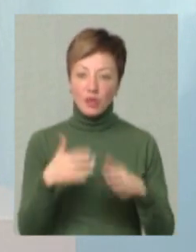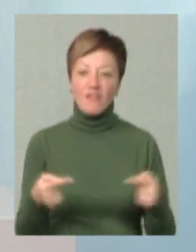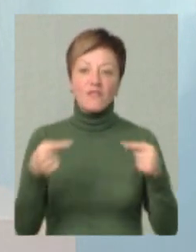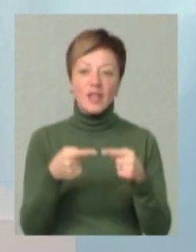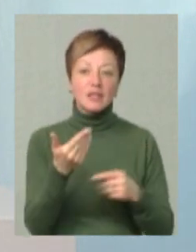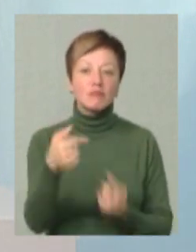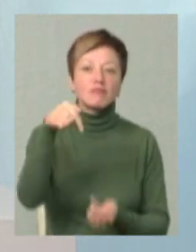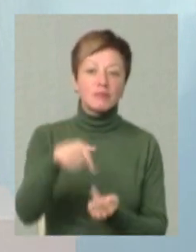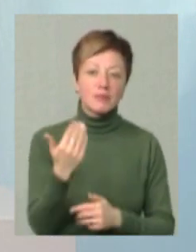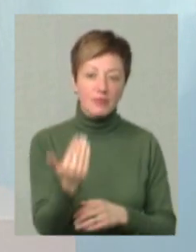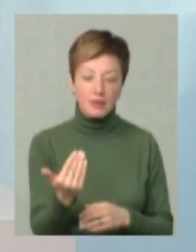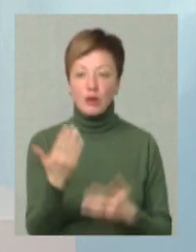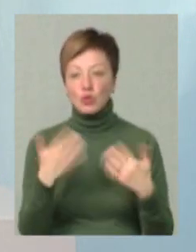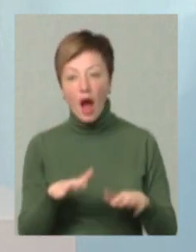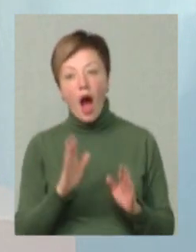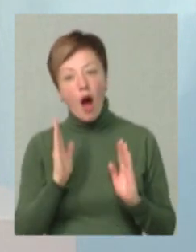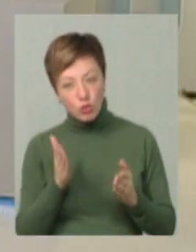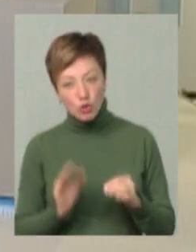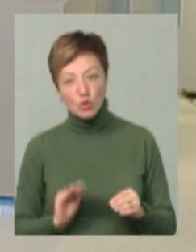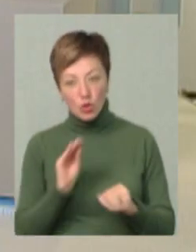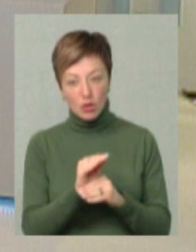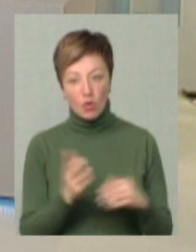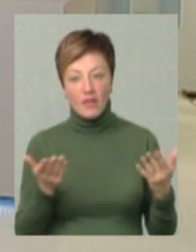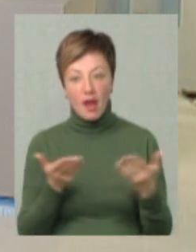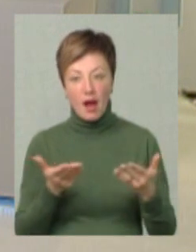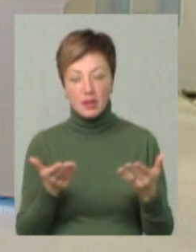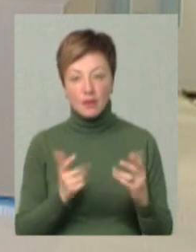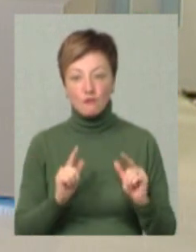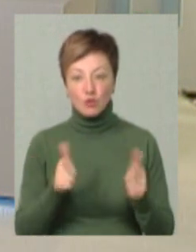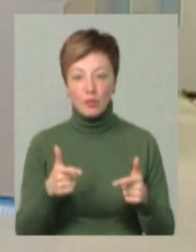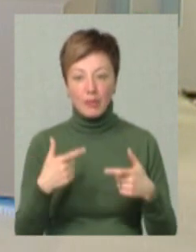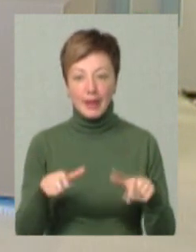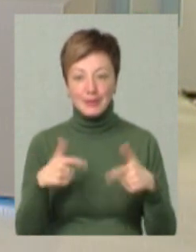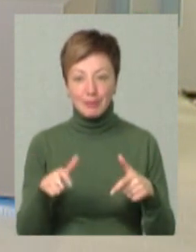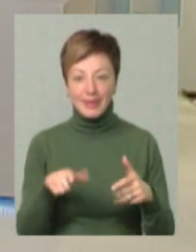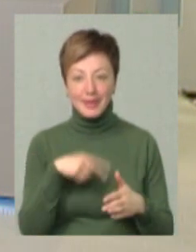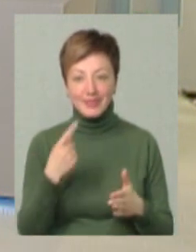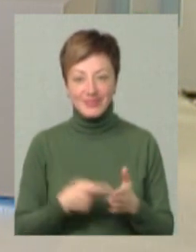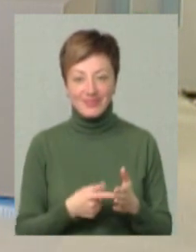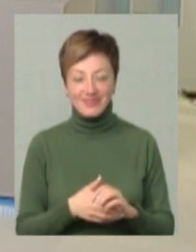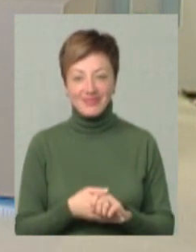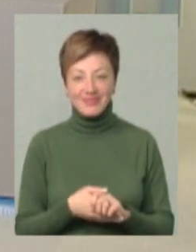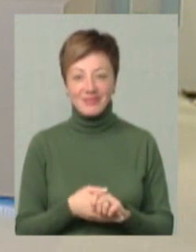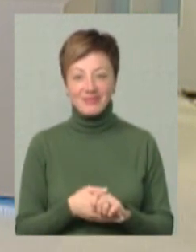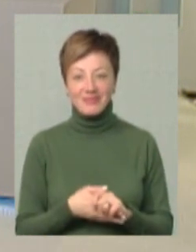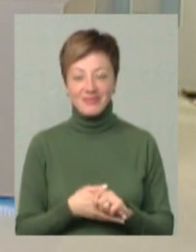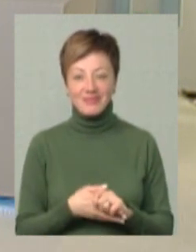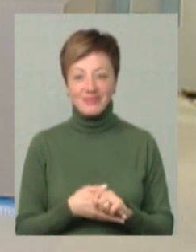визначив, до чого вона схильна. А чи будуть ще додатково якісь вступні іспити для того,